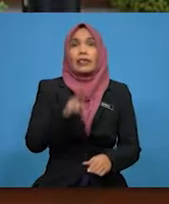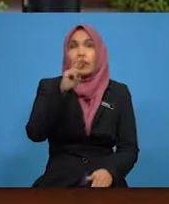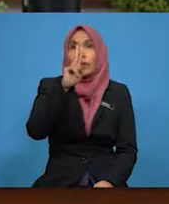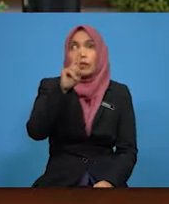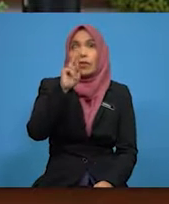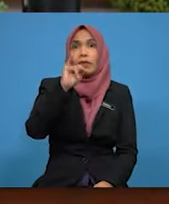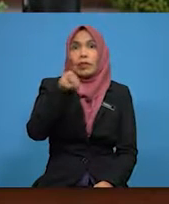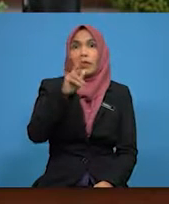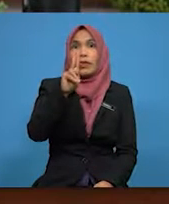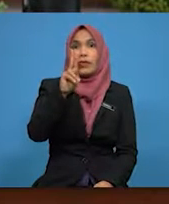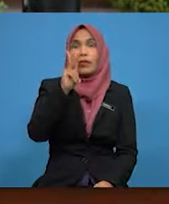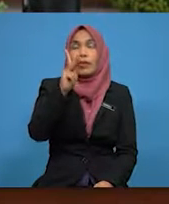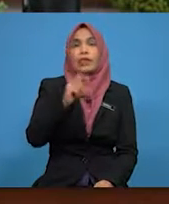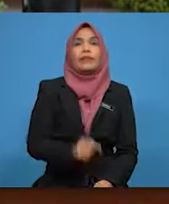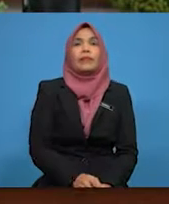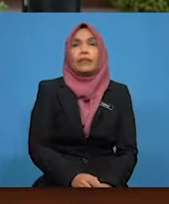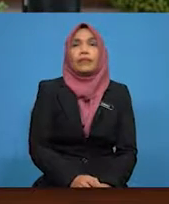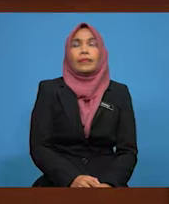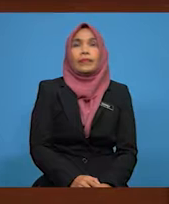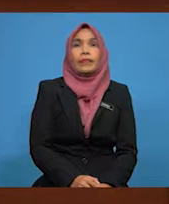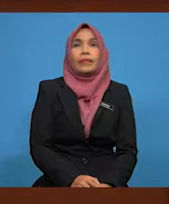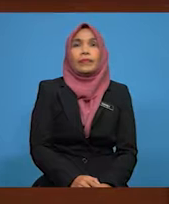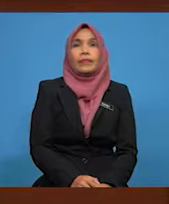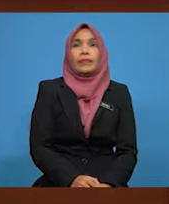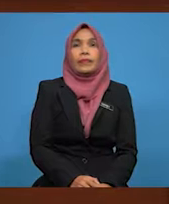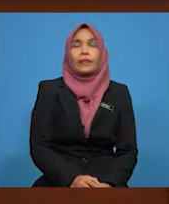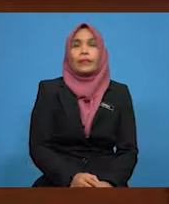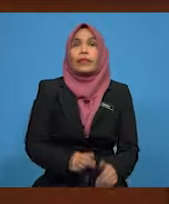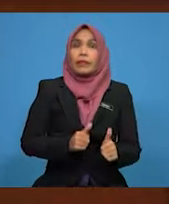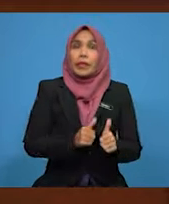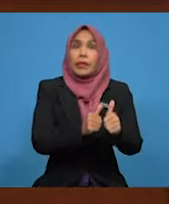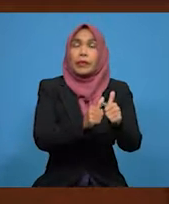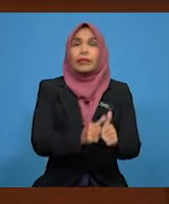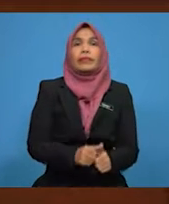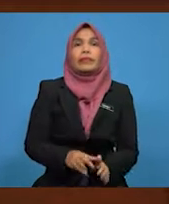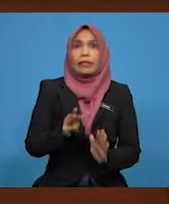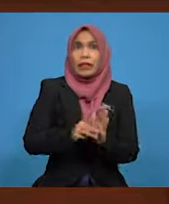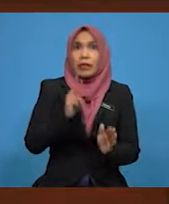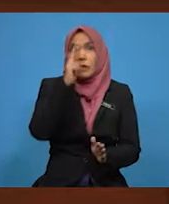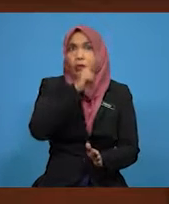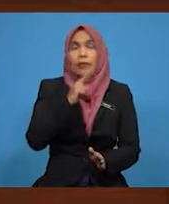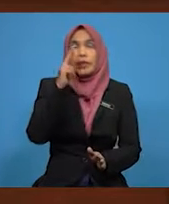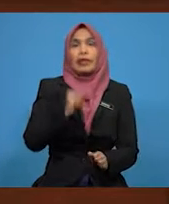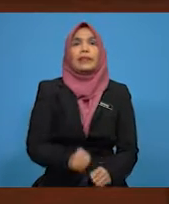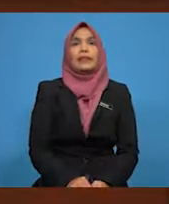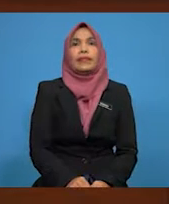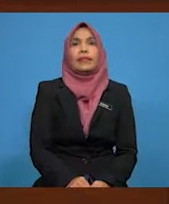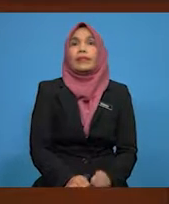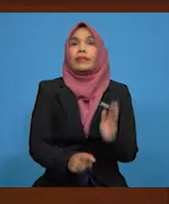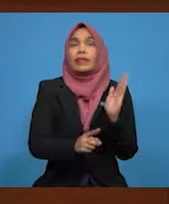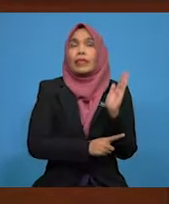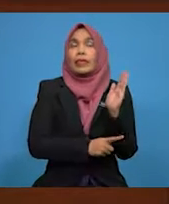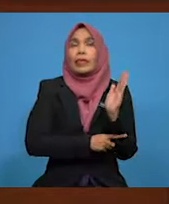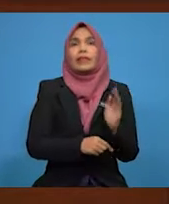yang sewajarnya terhadap pekerja tersebut. Berikut merupakan proses tindakan penyelia untuk